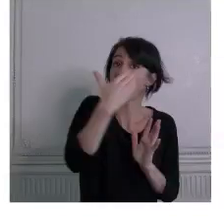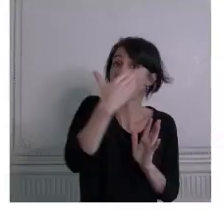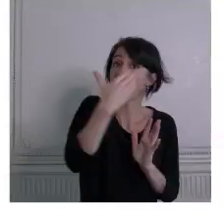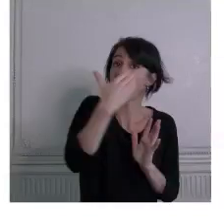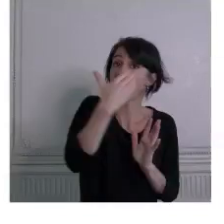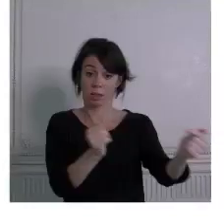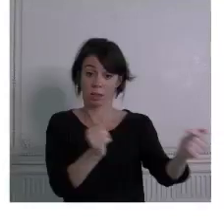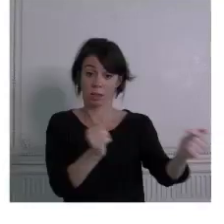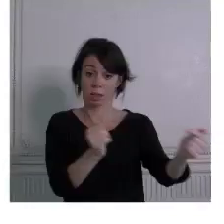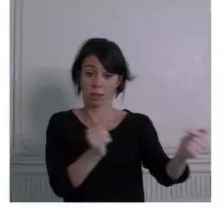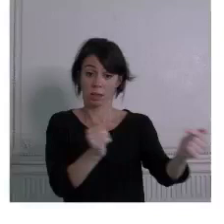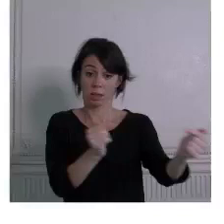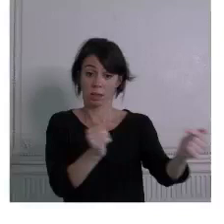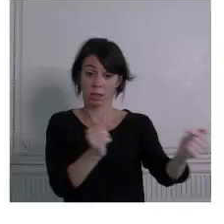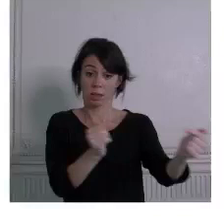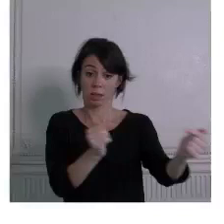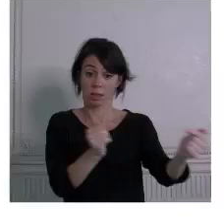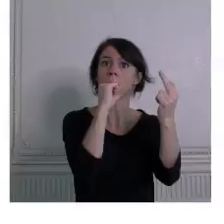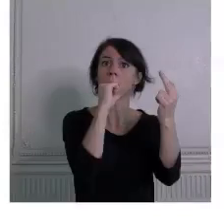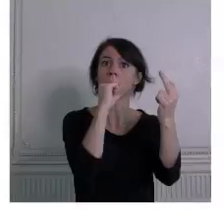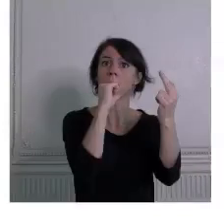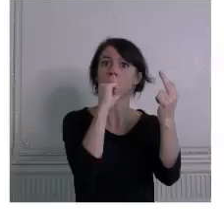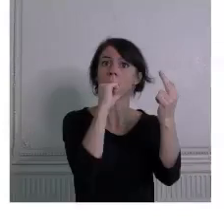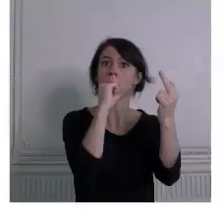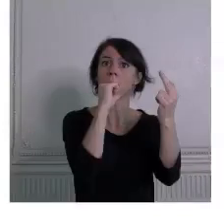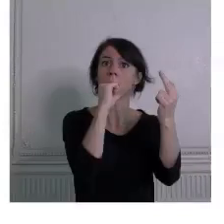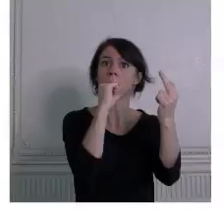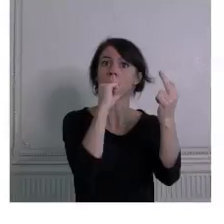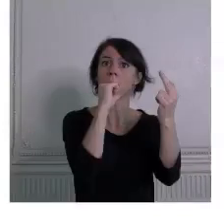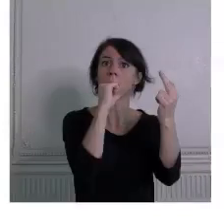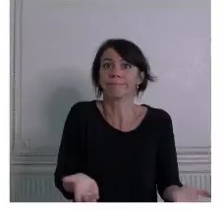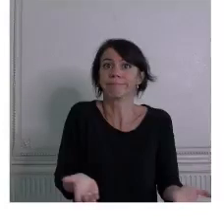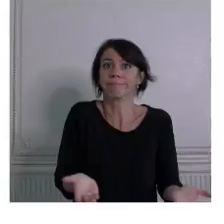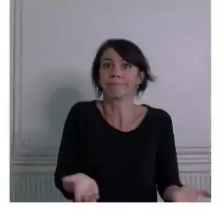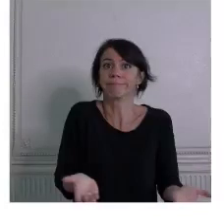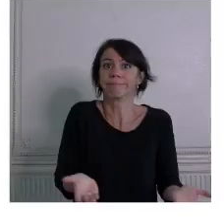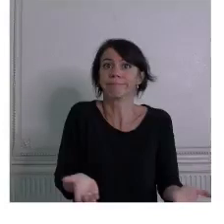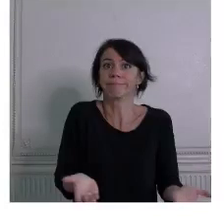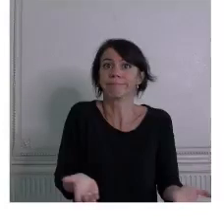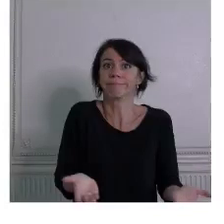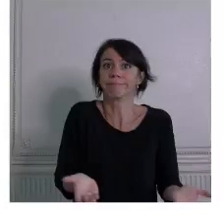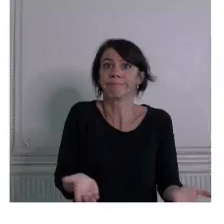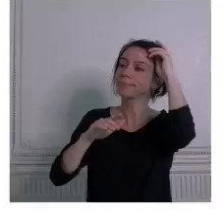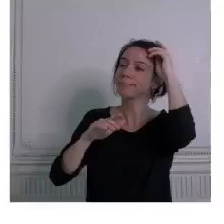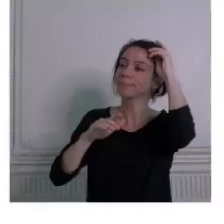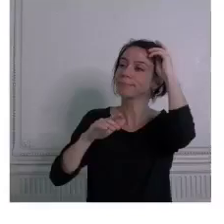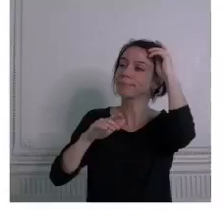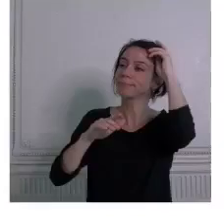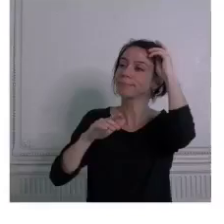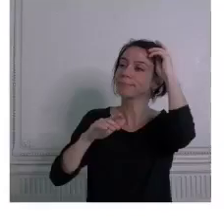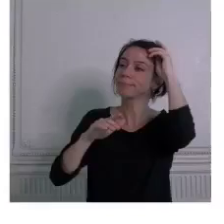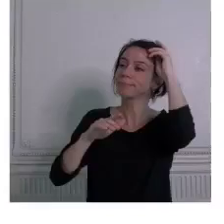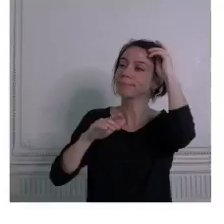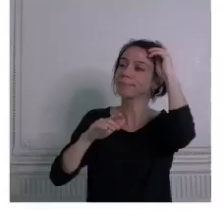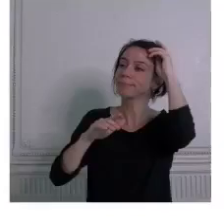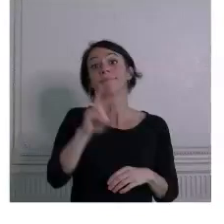très bon travail. Vous êtes maintenant installés. Nous allons donc pouvoir reprendre l'ordre